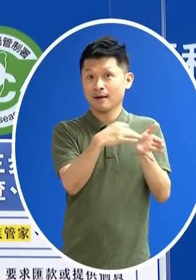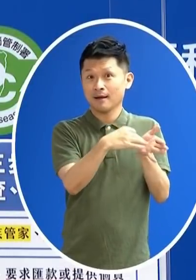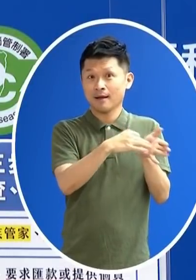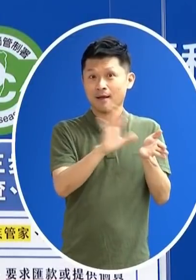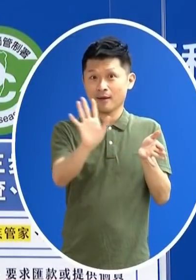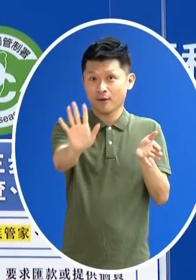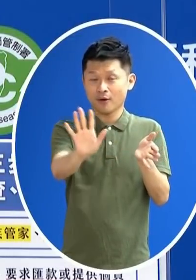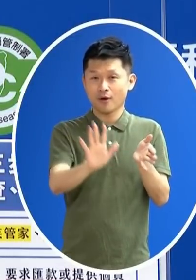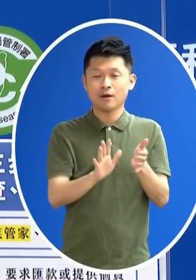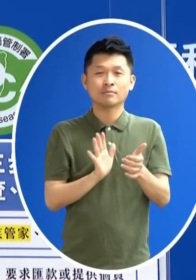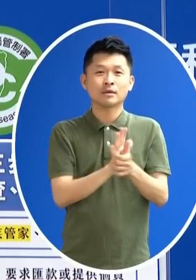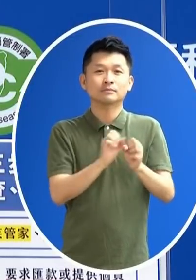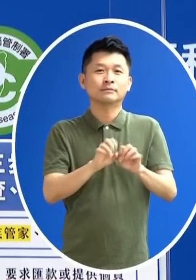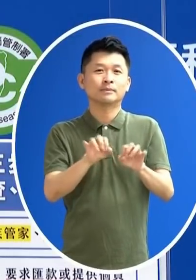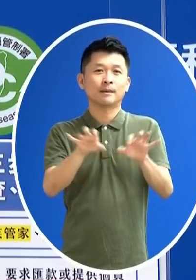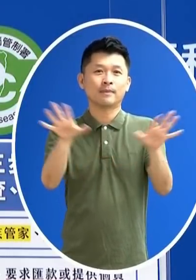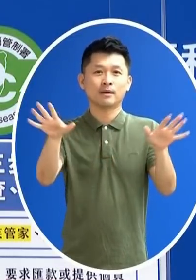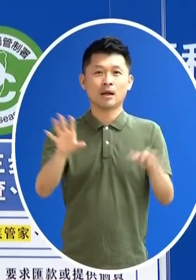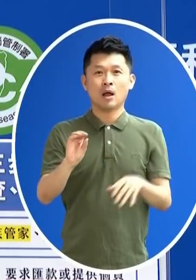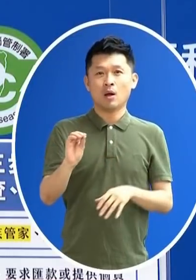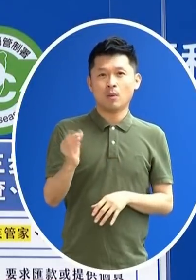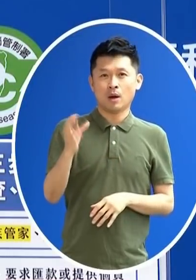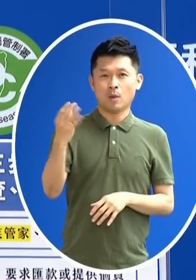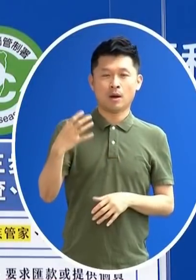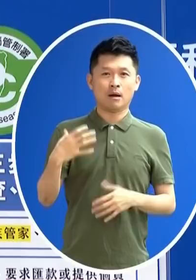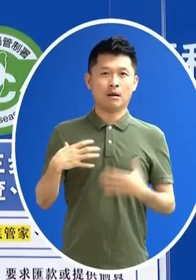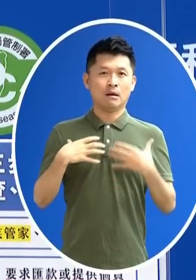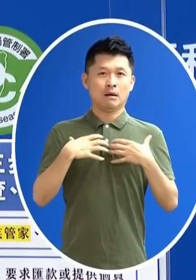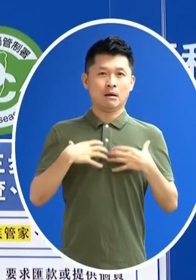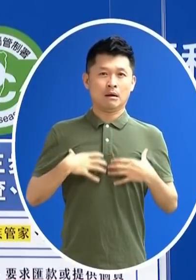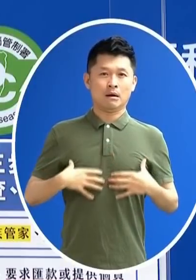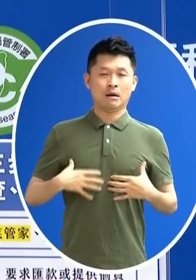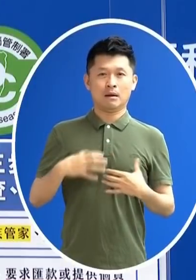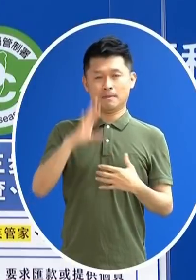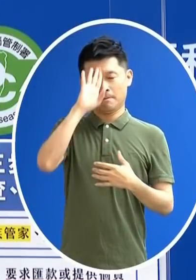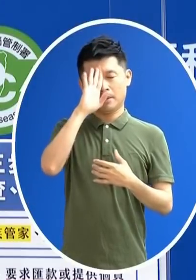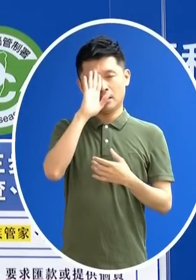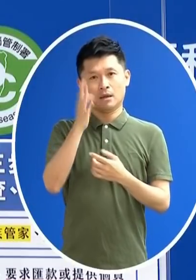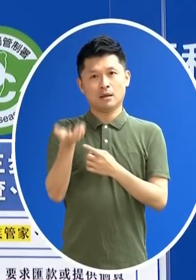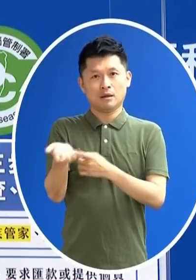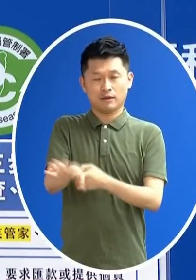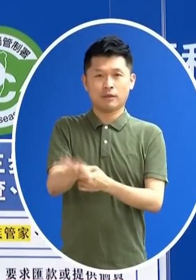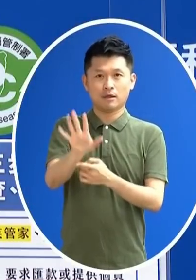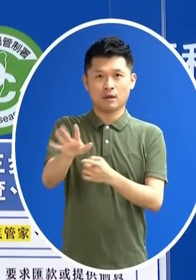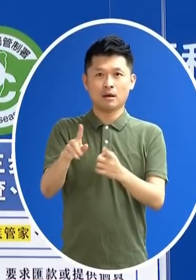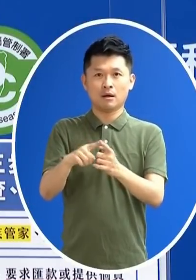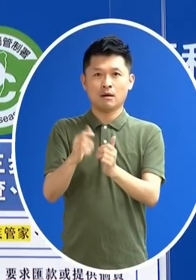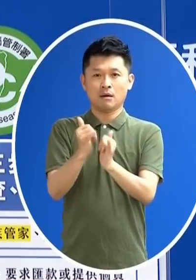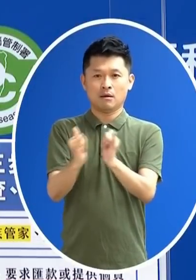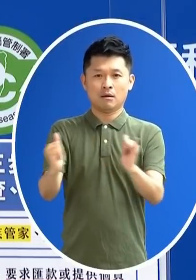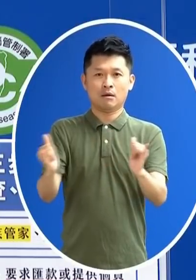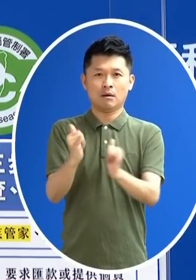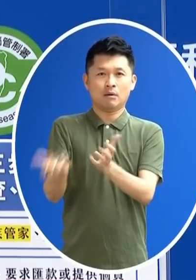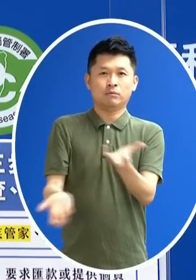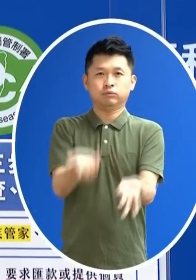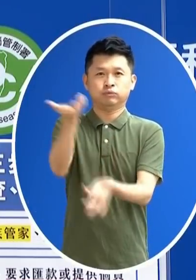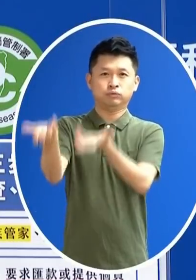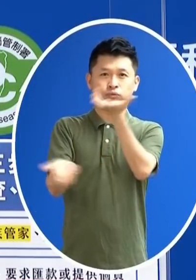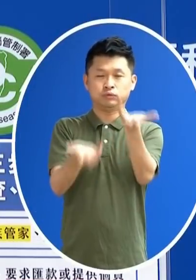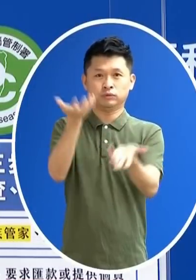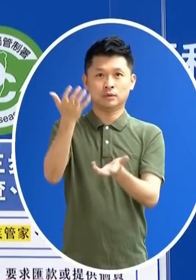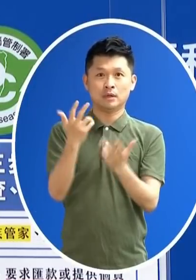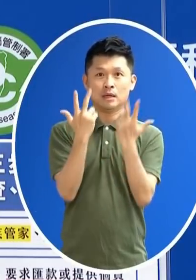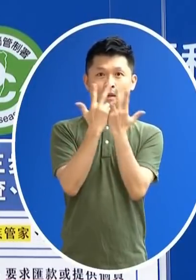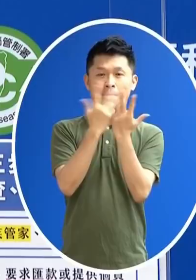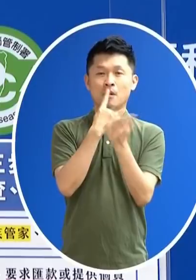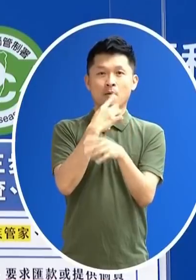说这个疑似大量万华肺炎的遗体集中在焚烧，那台北新北一秒变鬼城，